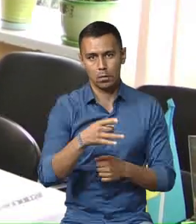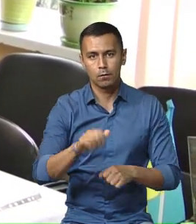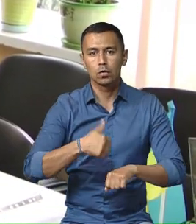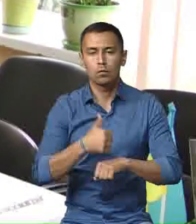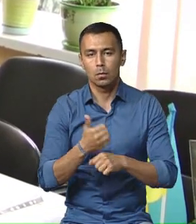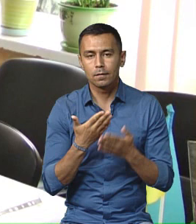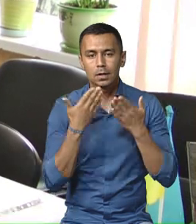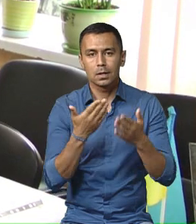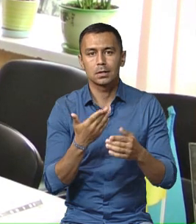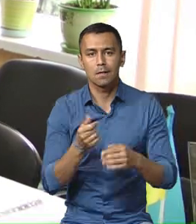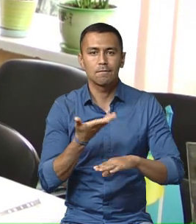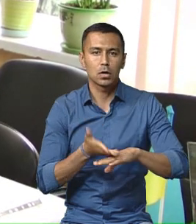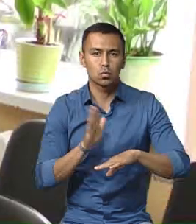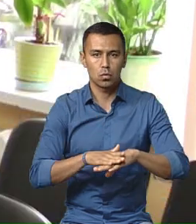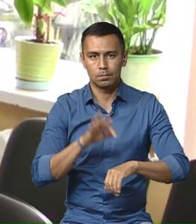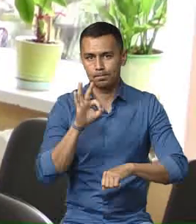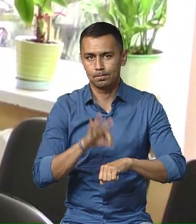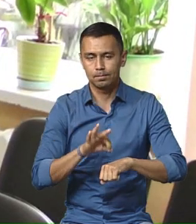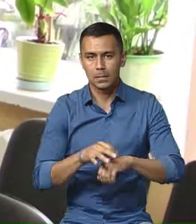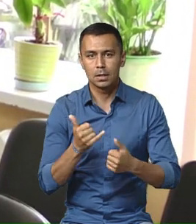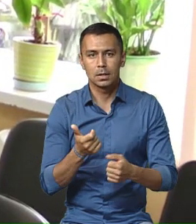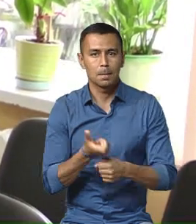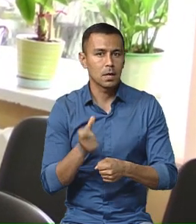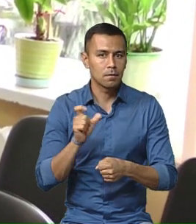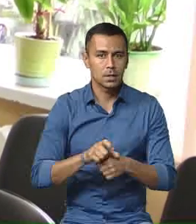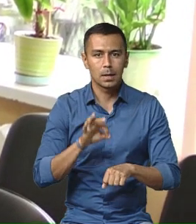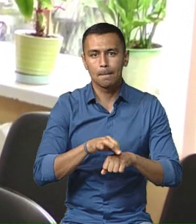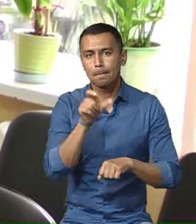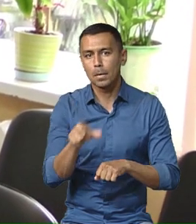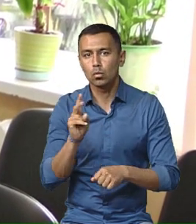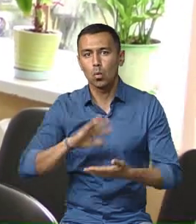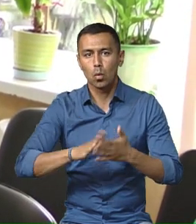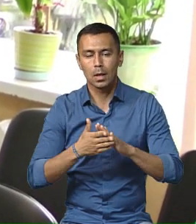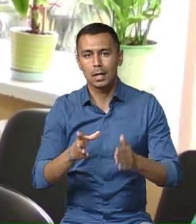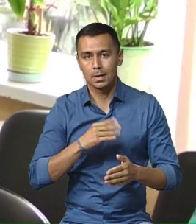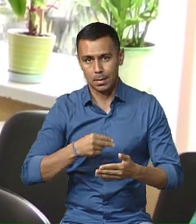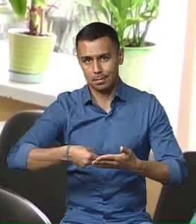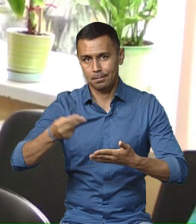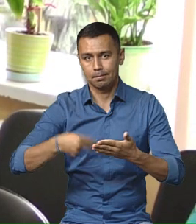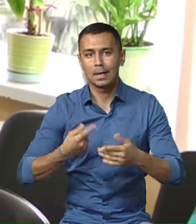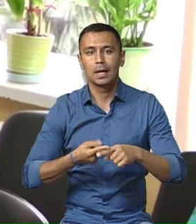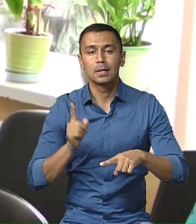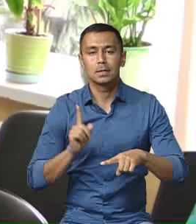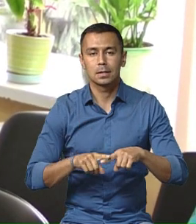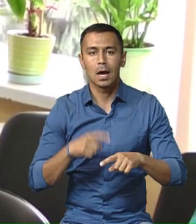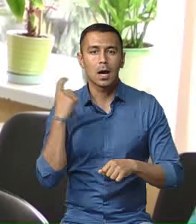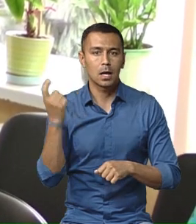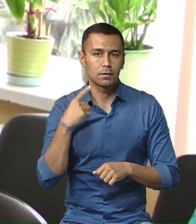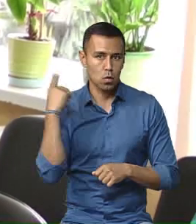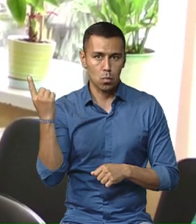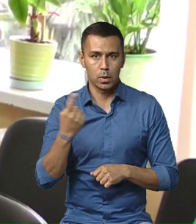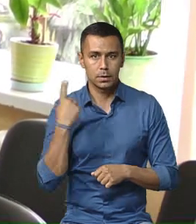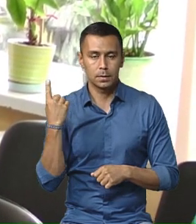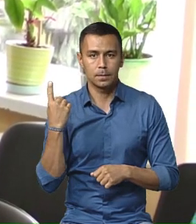основному зверталися люди з важкою патологією. Зараз переважають пацієнти, які уклали з нами декларації. Це Харківська